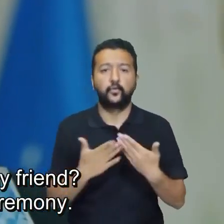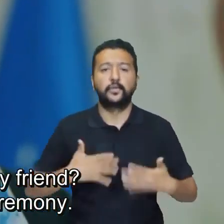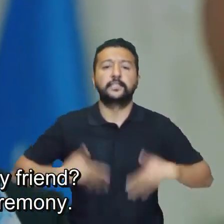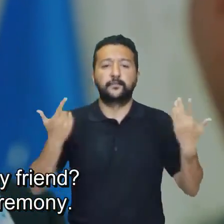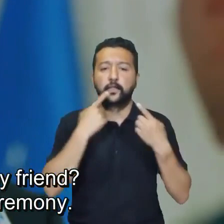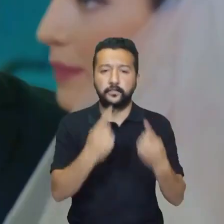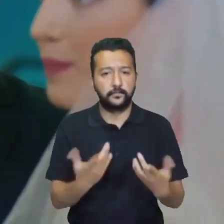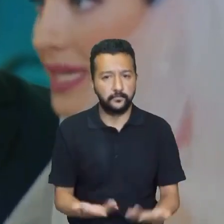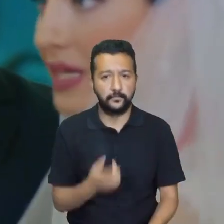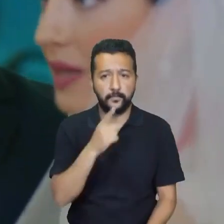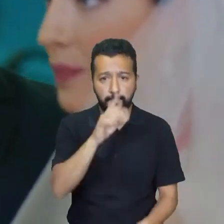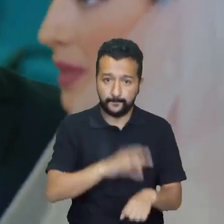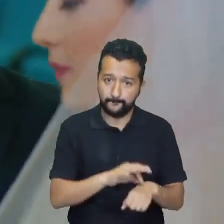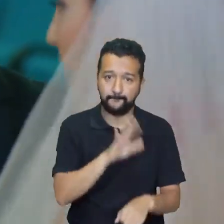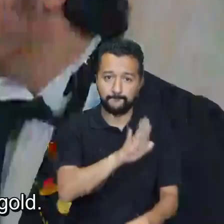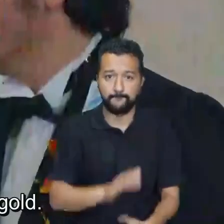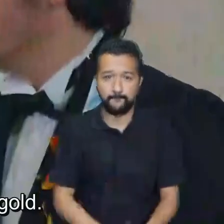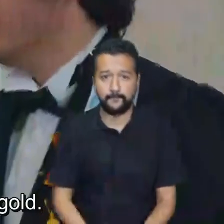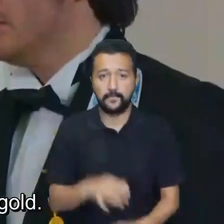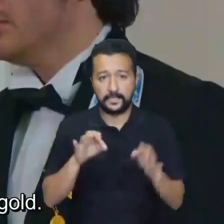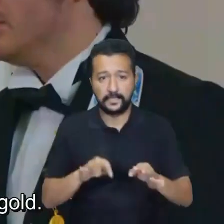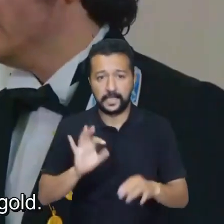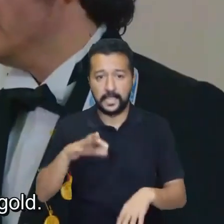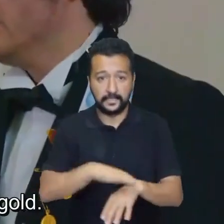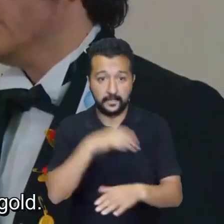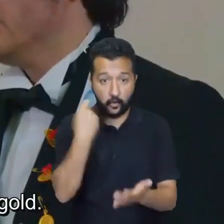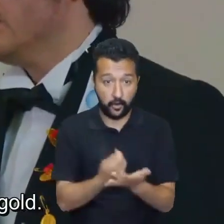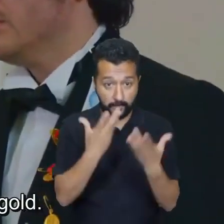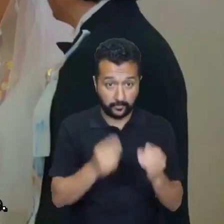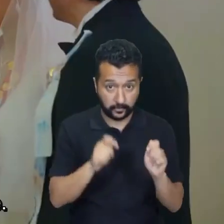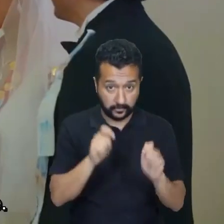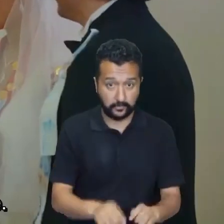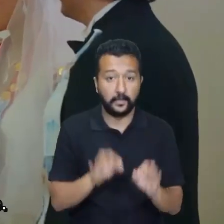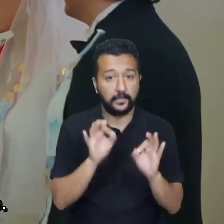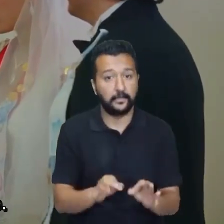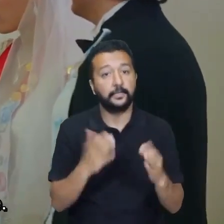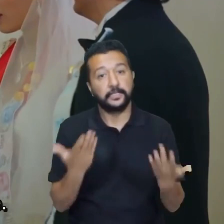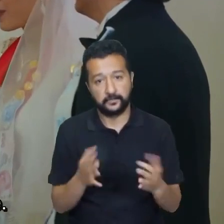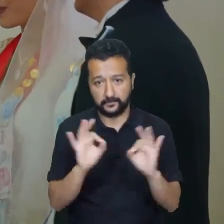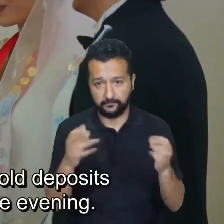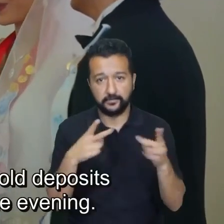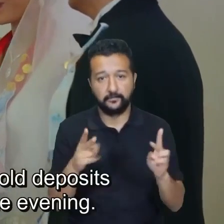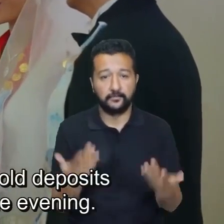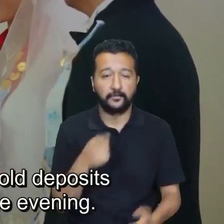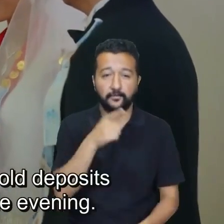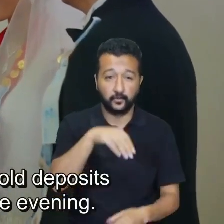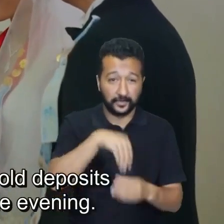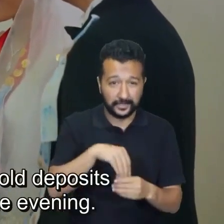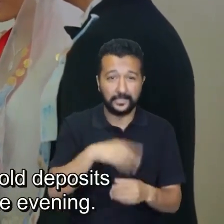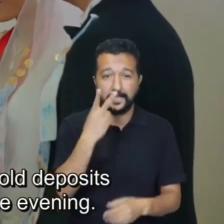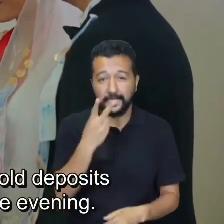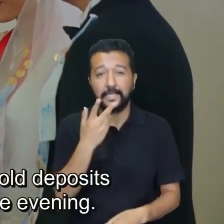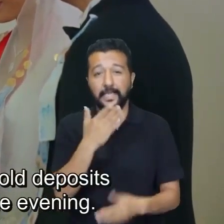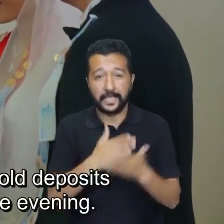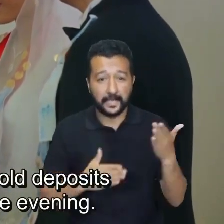müğün istemiyoruz. Ya bir dakika. Şimdi altınlarla ödeme yapabiliyoruz yani. Tabii ki, tabii ki. Yani şu anda